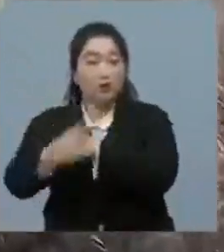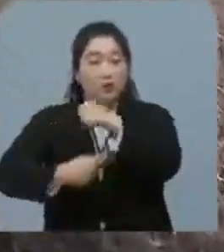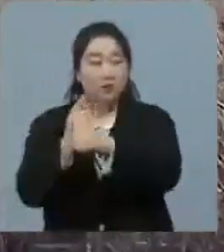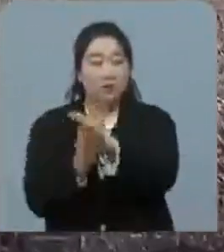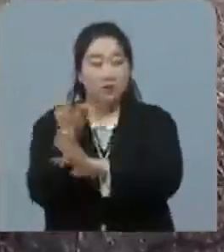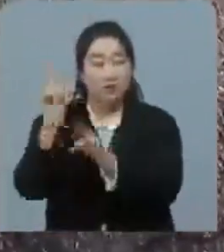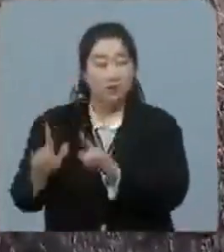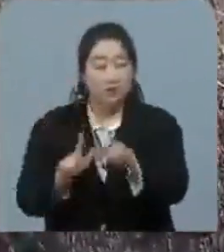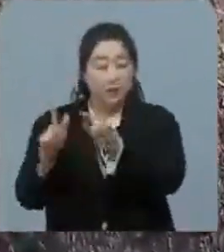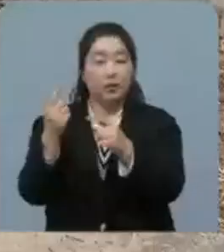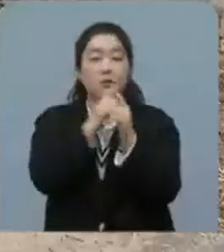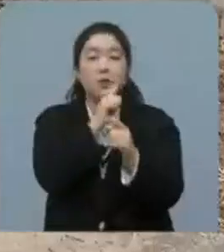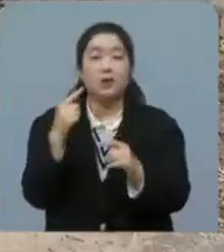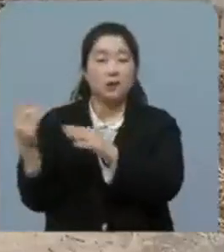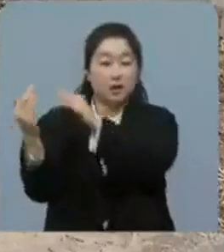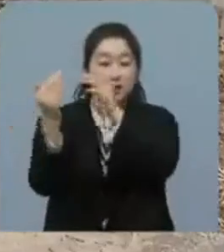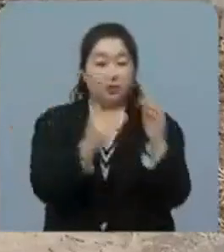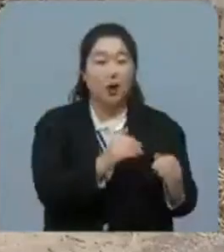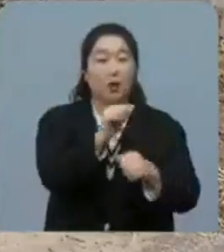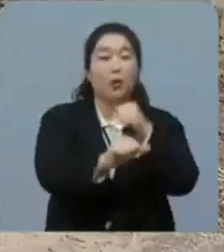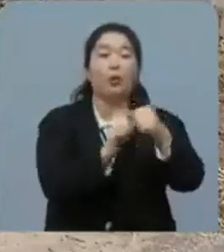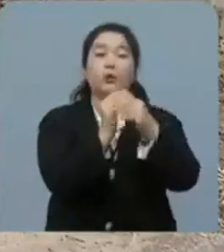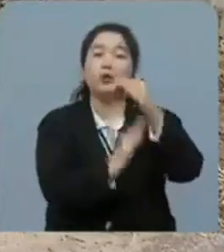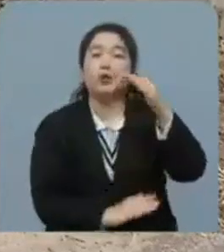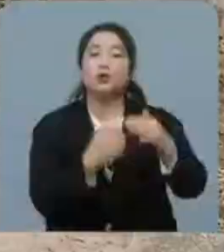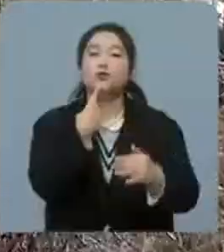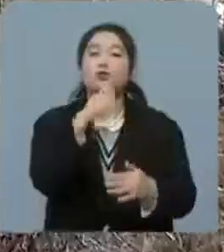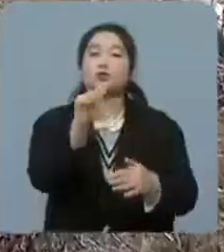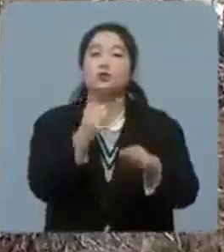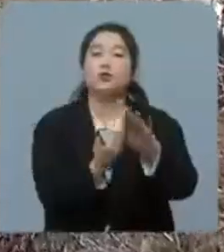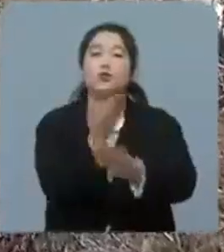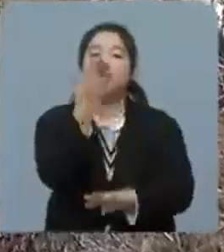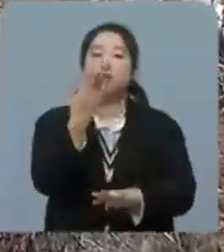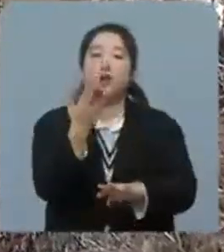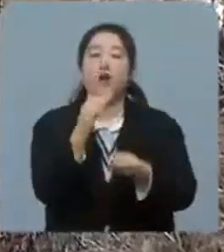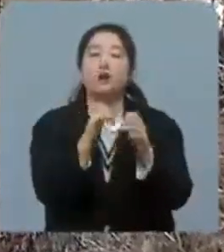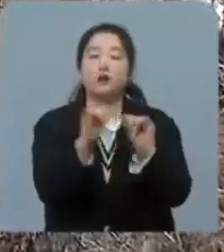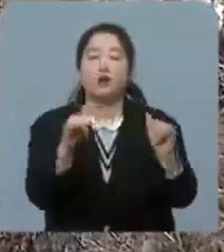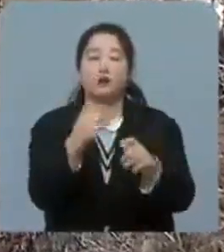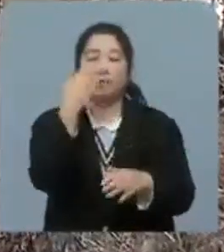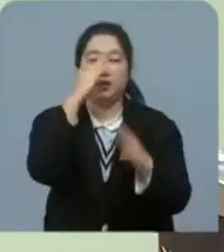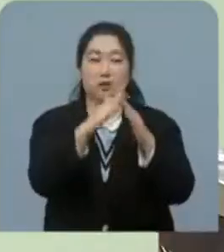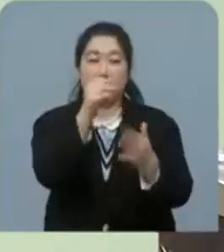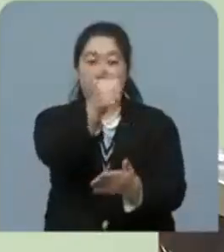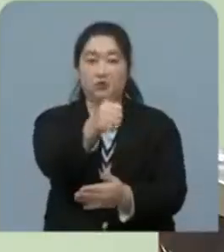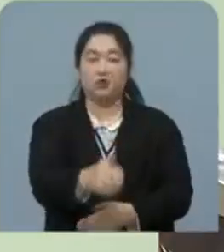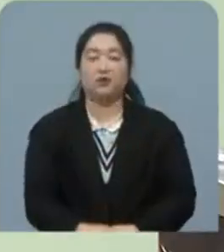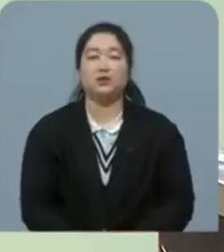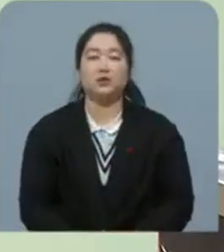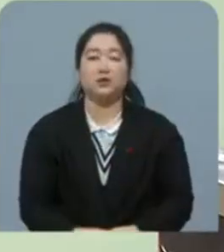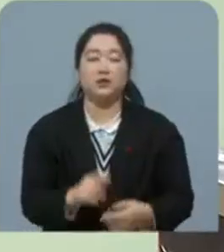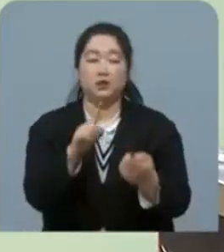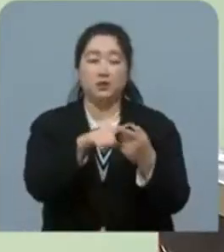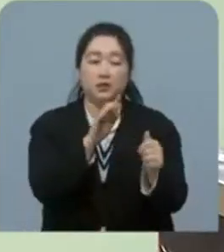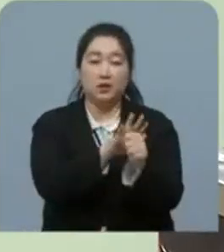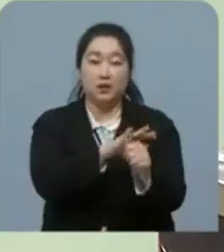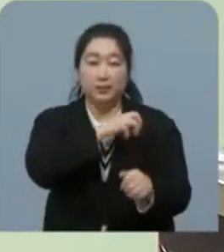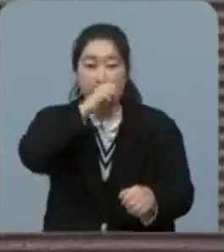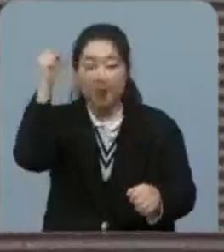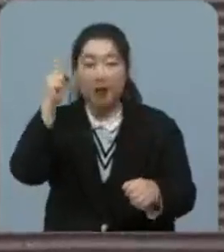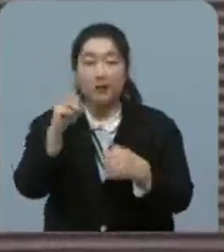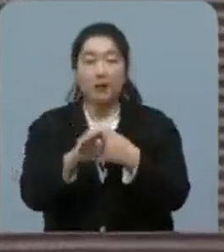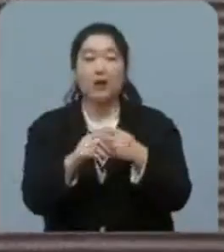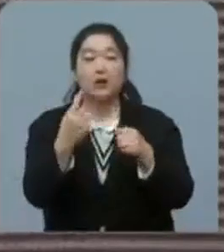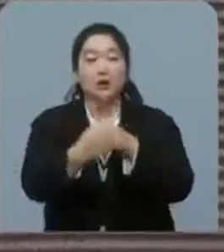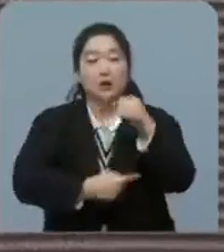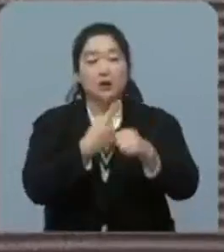괴산으로 전입한 지 5년이 지나지 않은 만 65세 이하 귀농인 세대주입니다. 지원 대상으로 선정되면